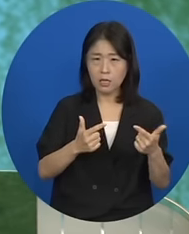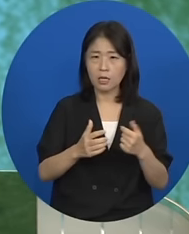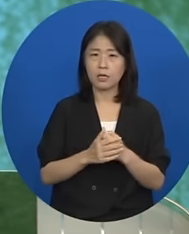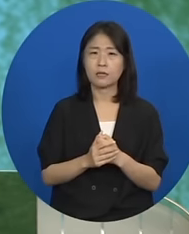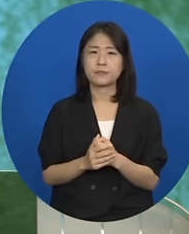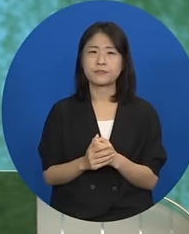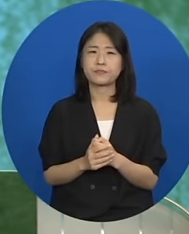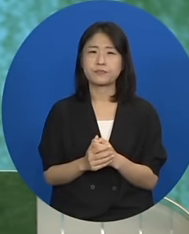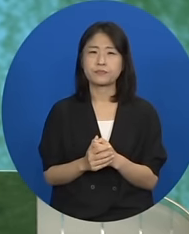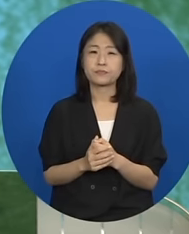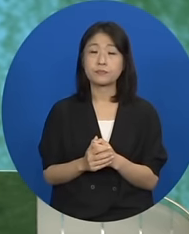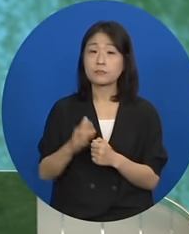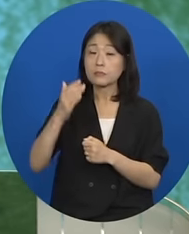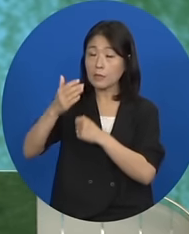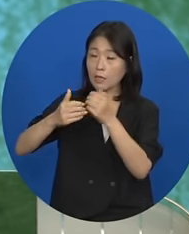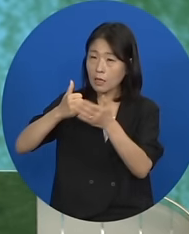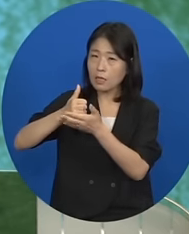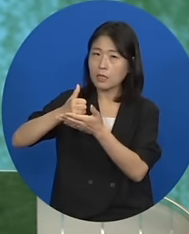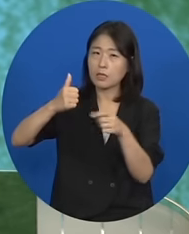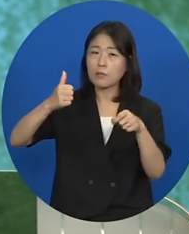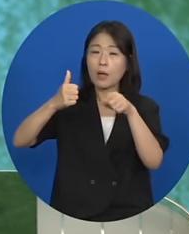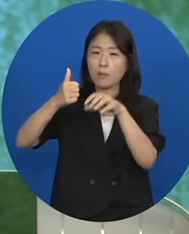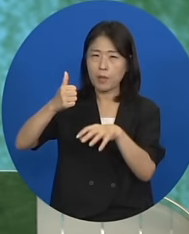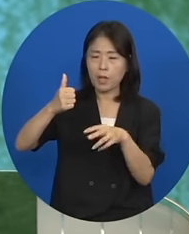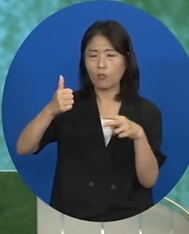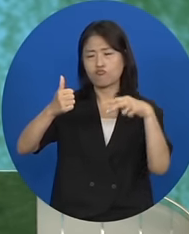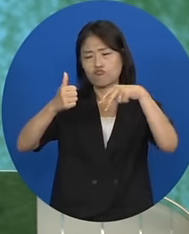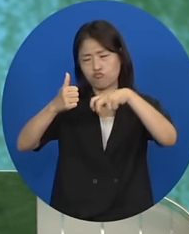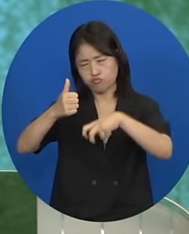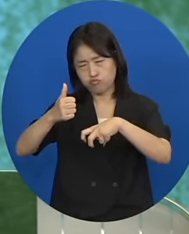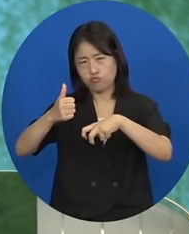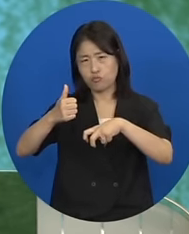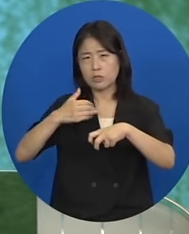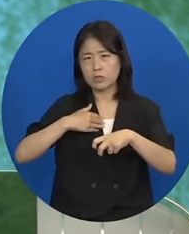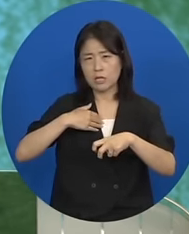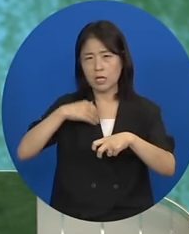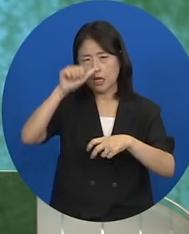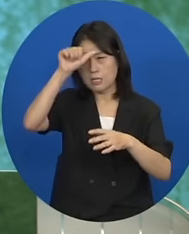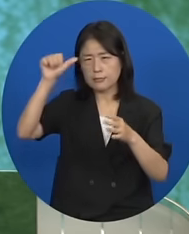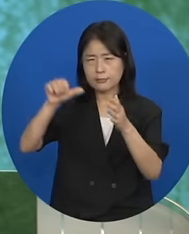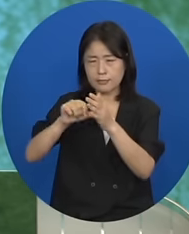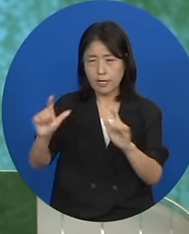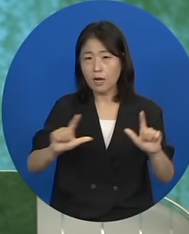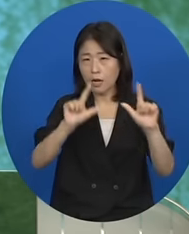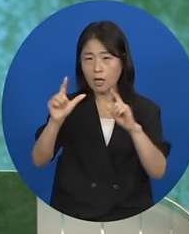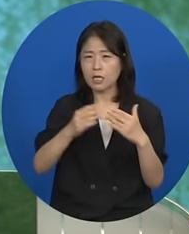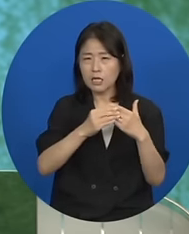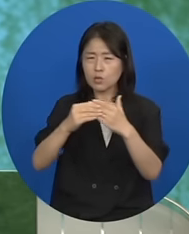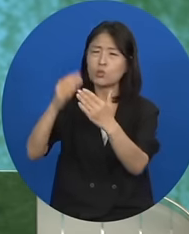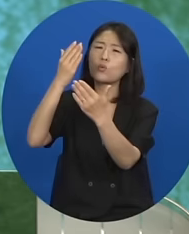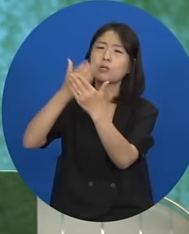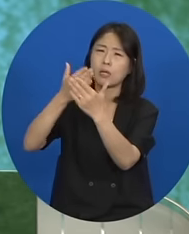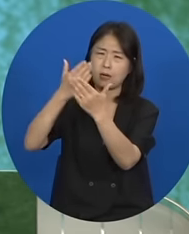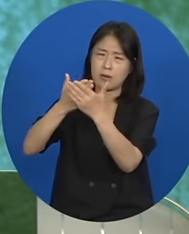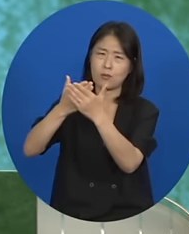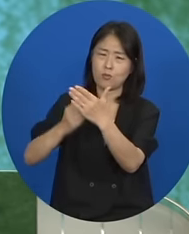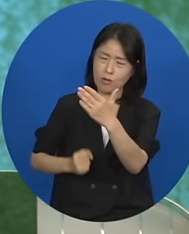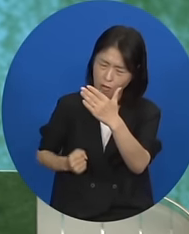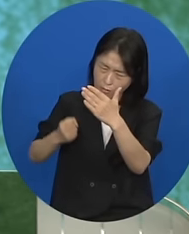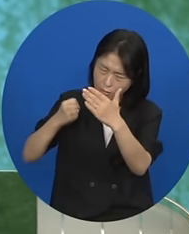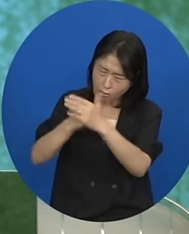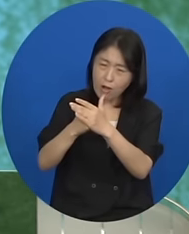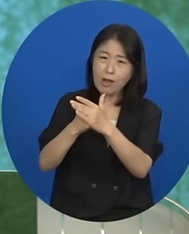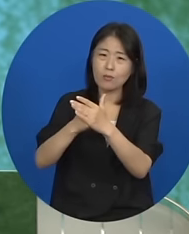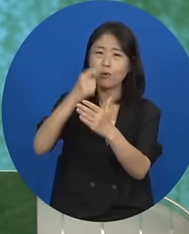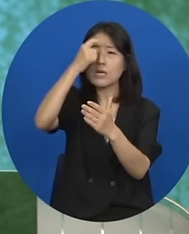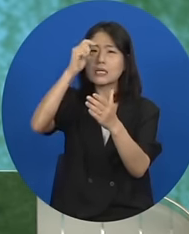아니고 하나님 앞에 무릎 꿇고 나의 인생을 인도해 달라고 그렇게 마음을 먹고 주 앞에 기도의